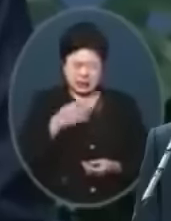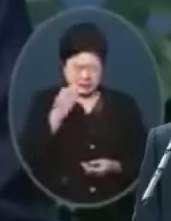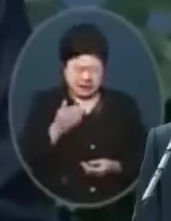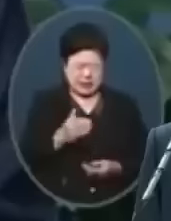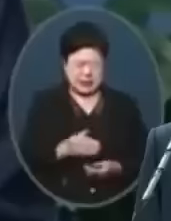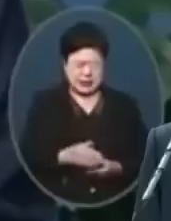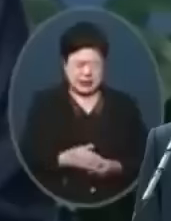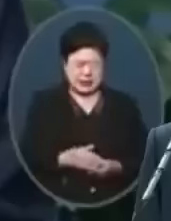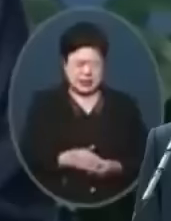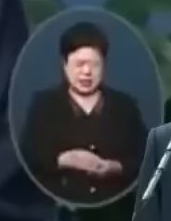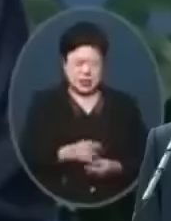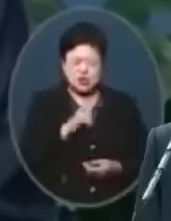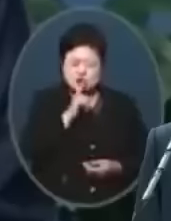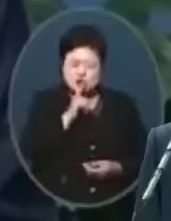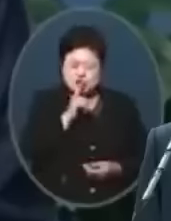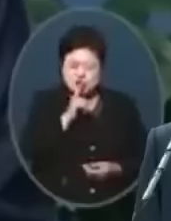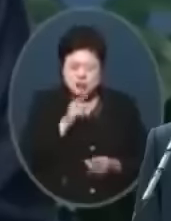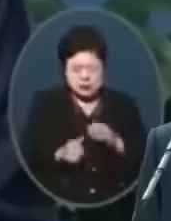자 조용해라.